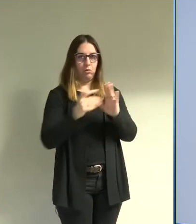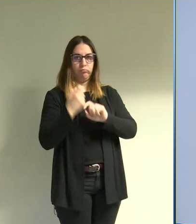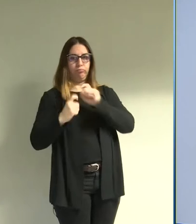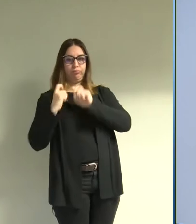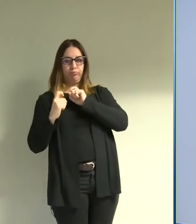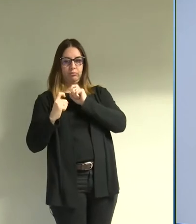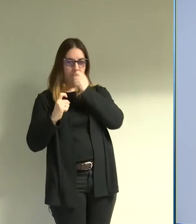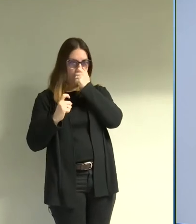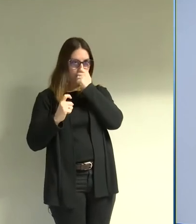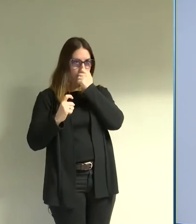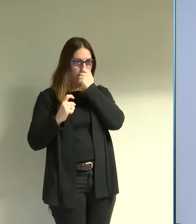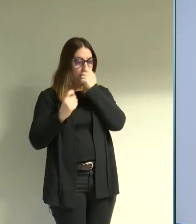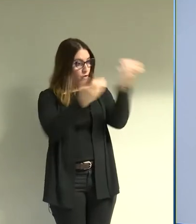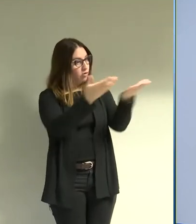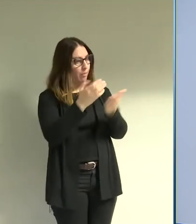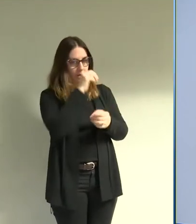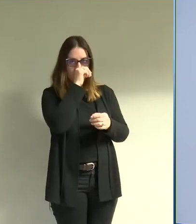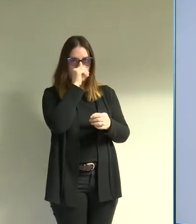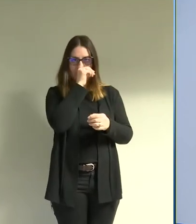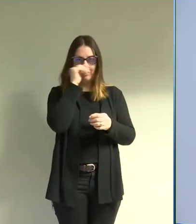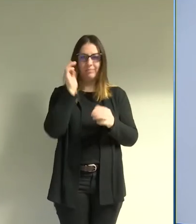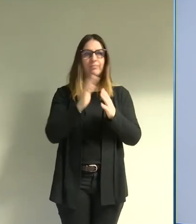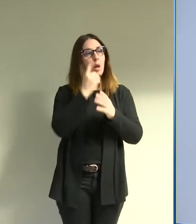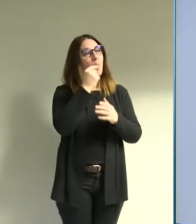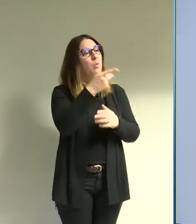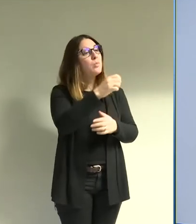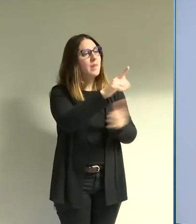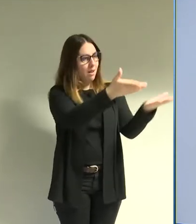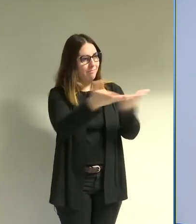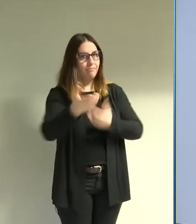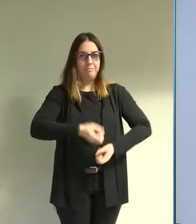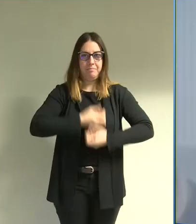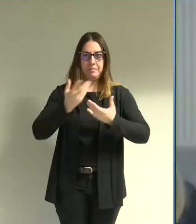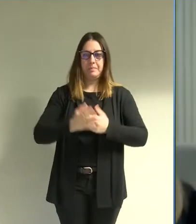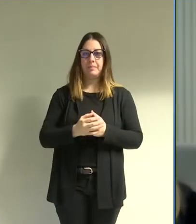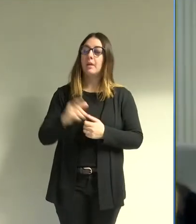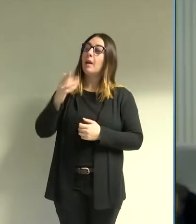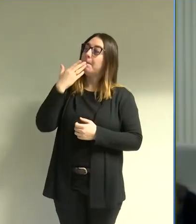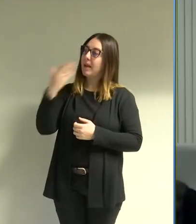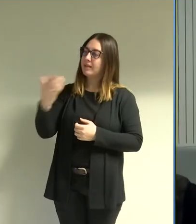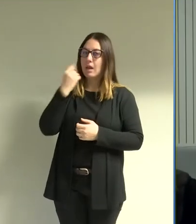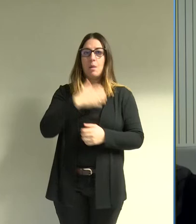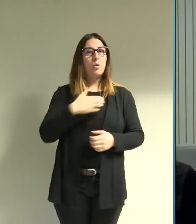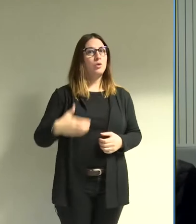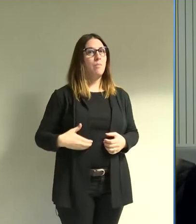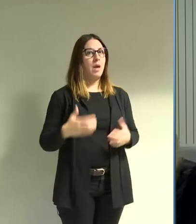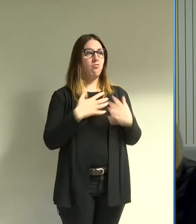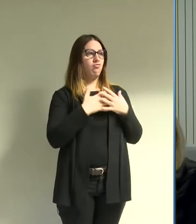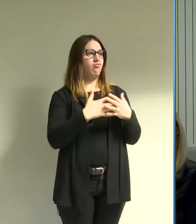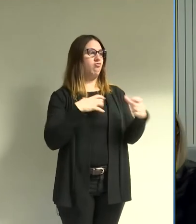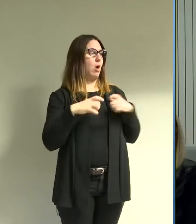il est comme a été présenté je vous en prie mes pupilles elle merci monsieur le maire chaque collègue